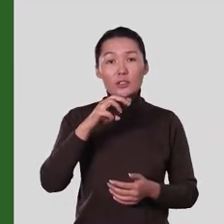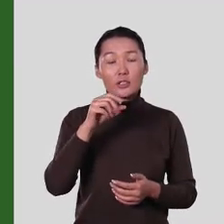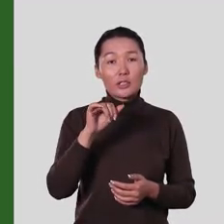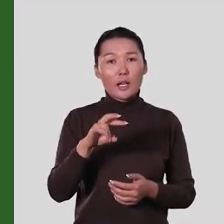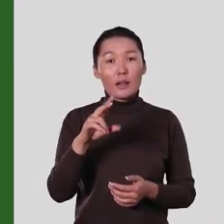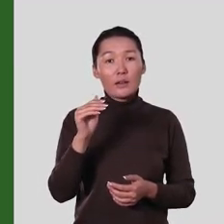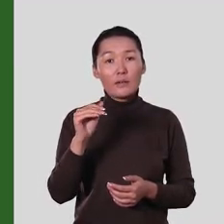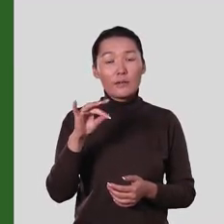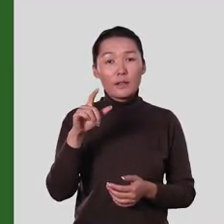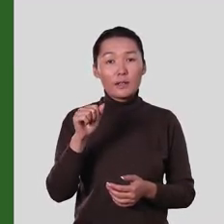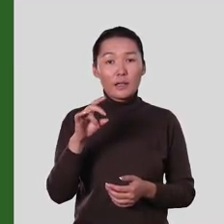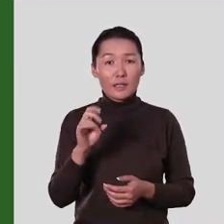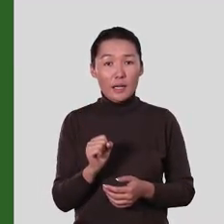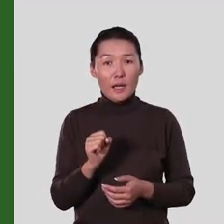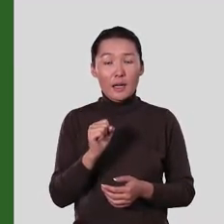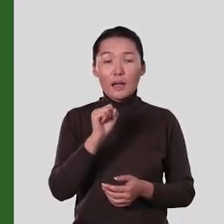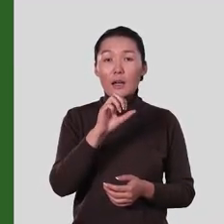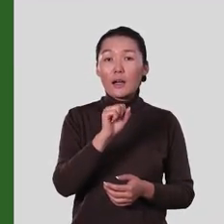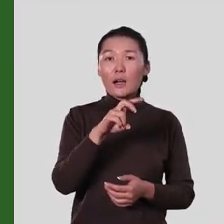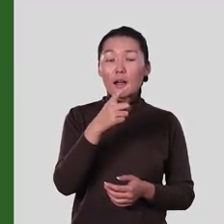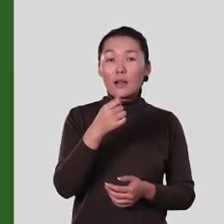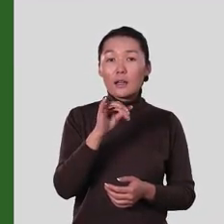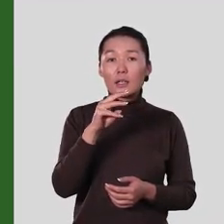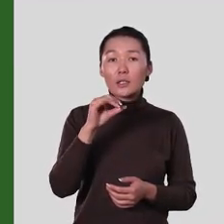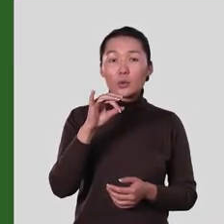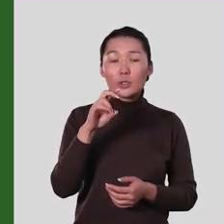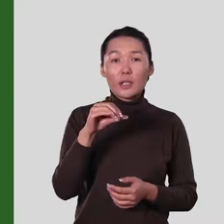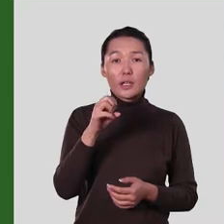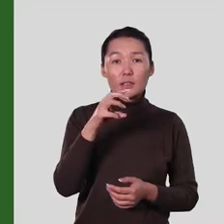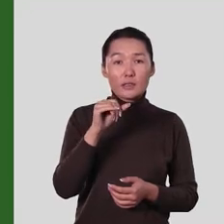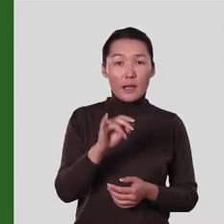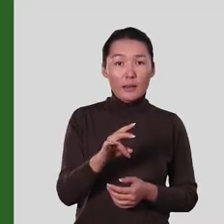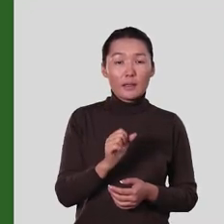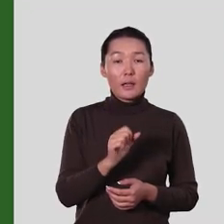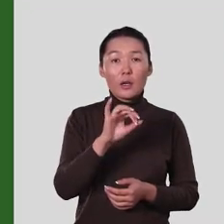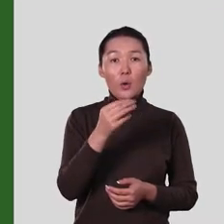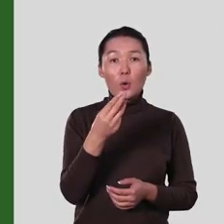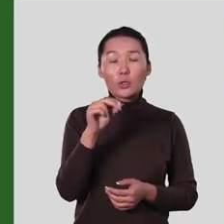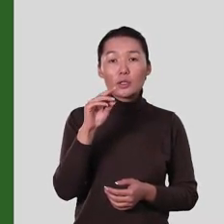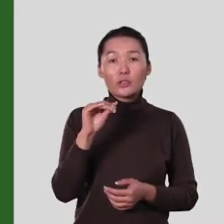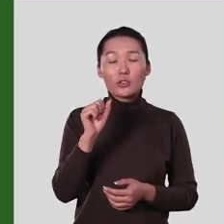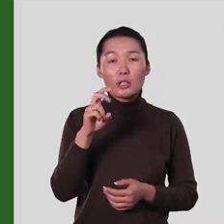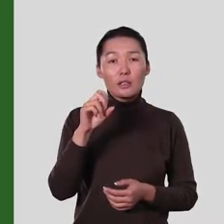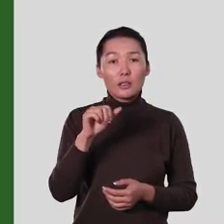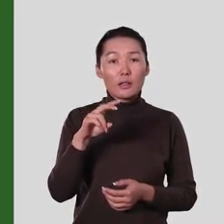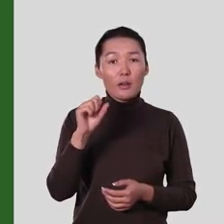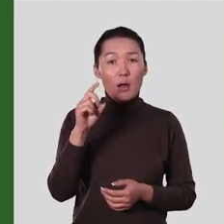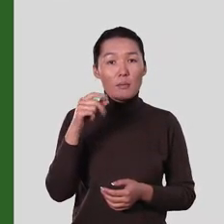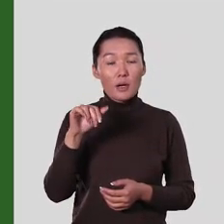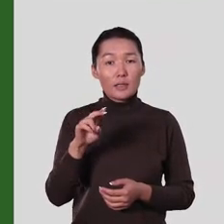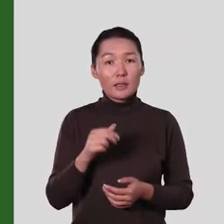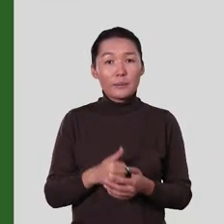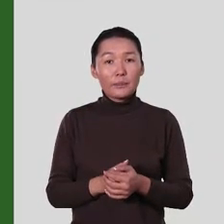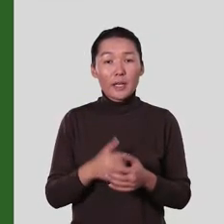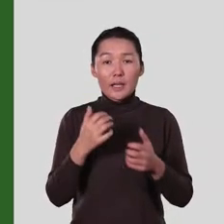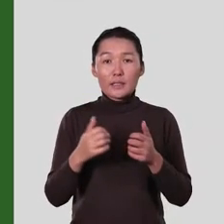Чаткал-Фергана, Алай-Туркестан и Ош-Джалабад. Среди этих